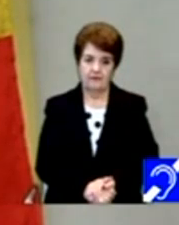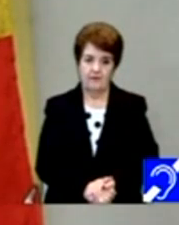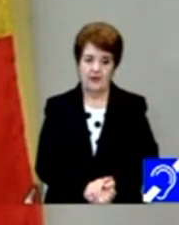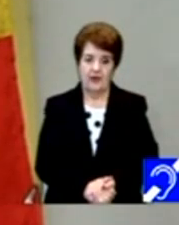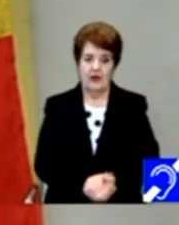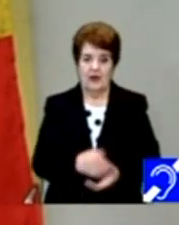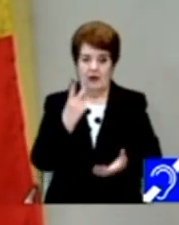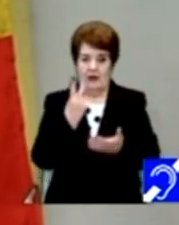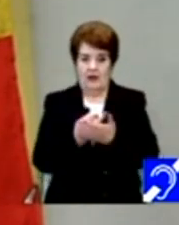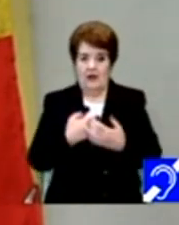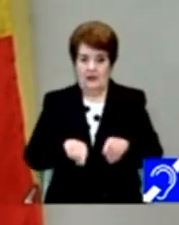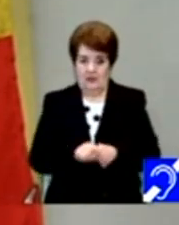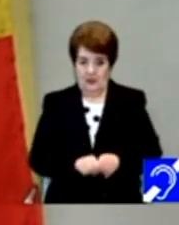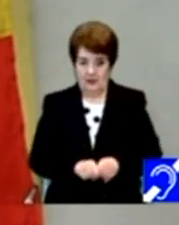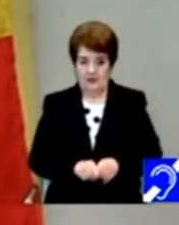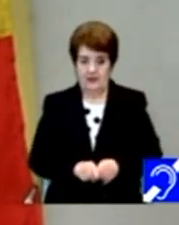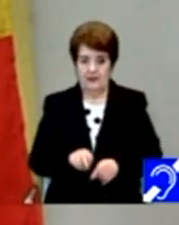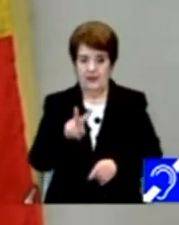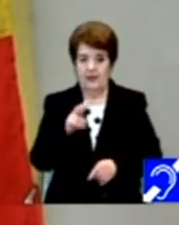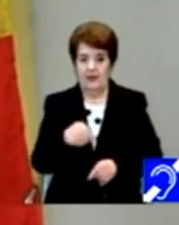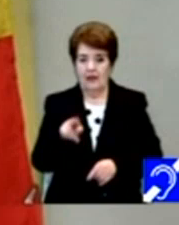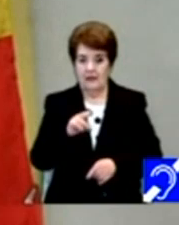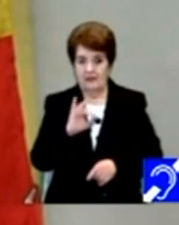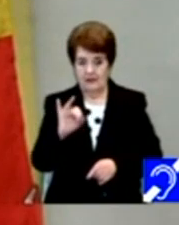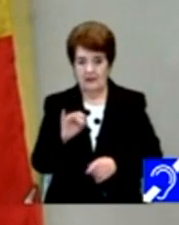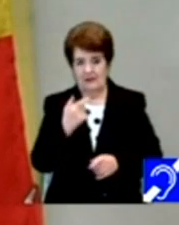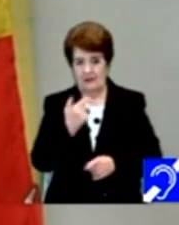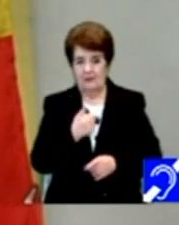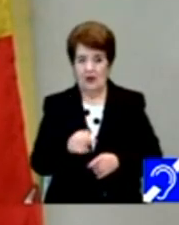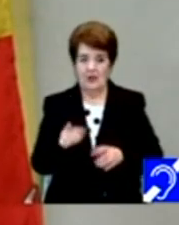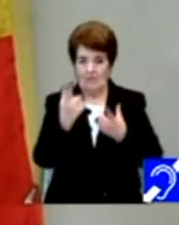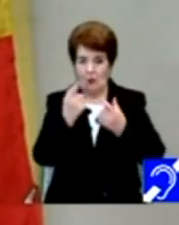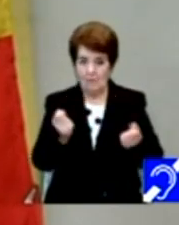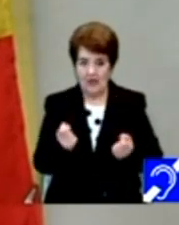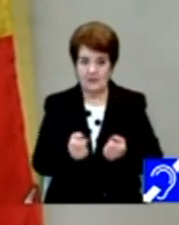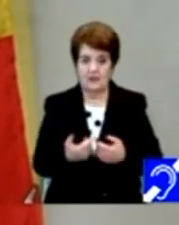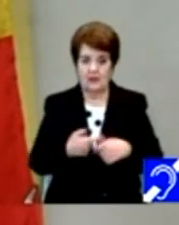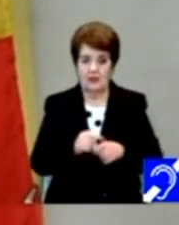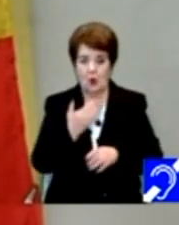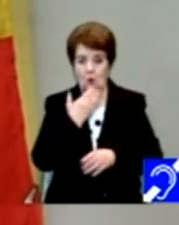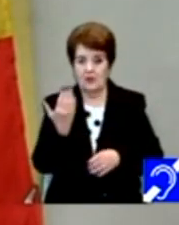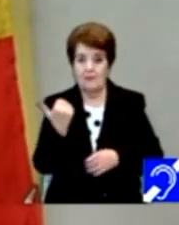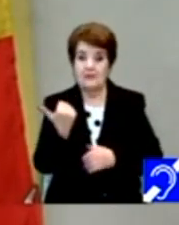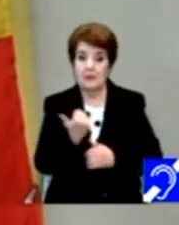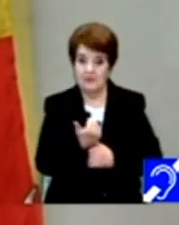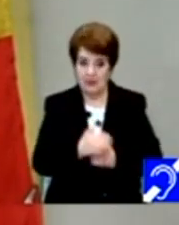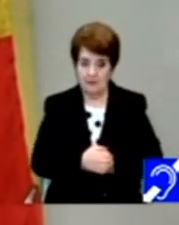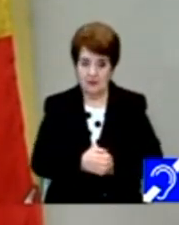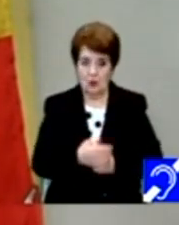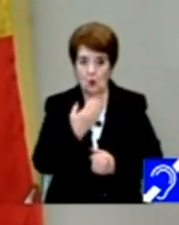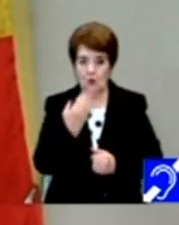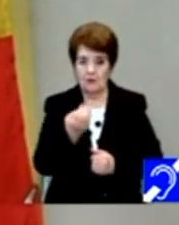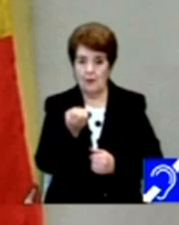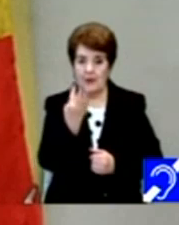Vedeți în acest slide care sunt indicatorii pe ultima săptămână, ultimele